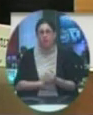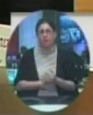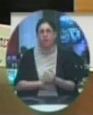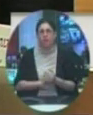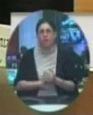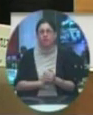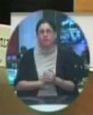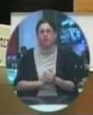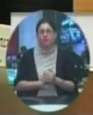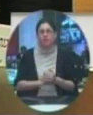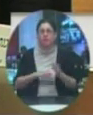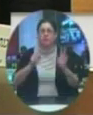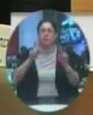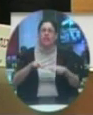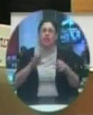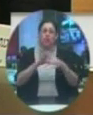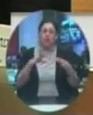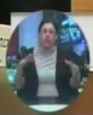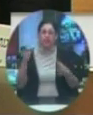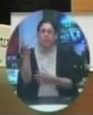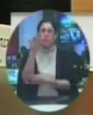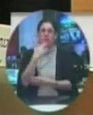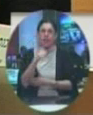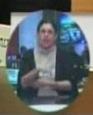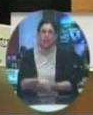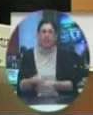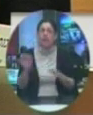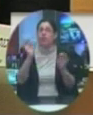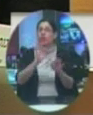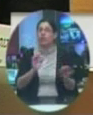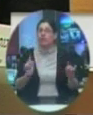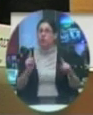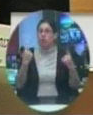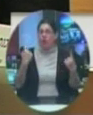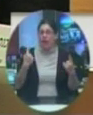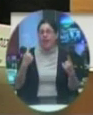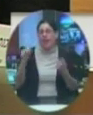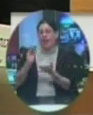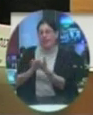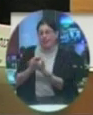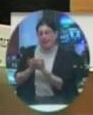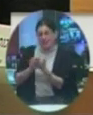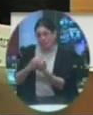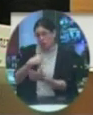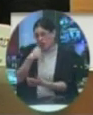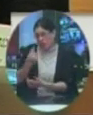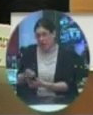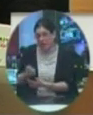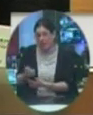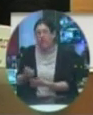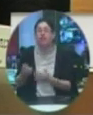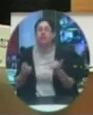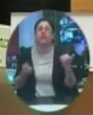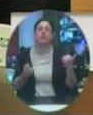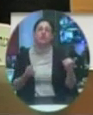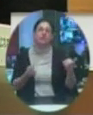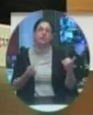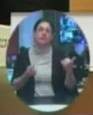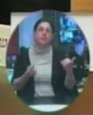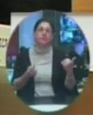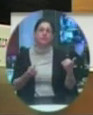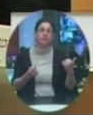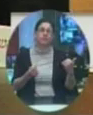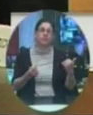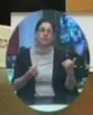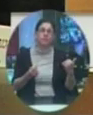יש נתק במדינת ישראל שעדיין מתמשך בין הצרכים האלה שציינתי לבין הפעולה